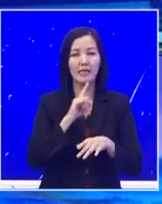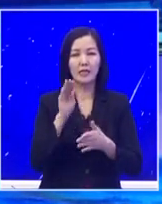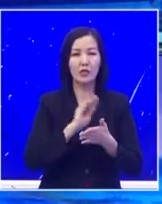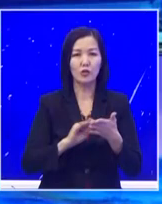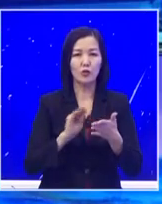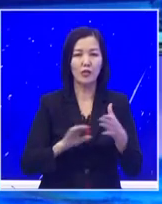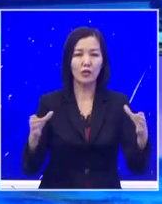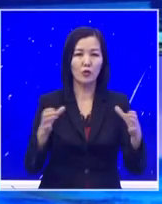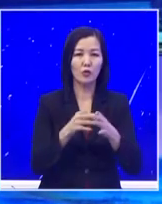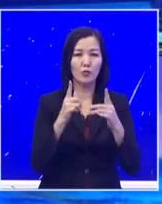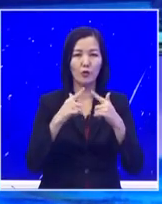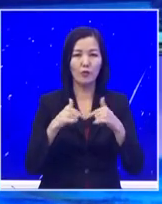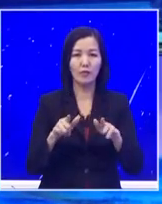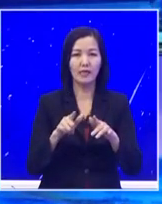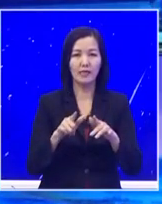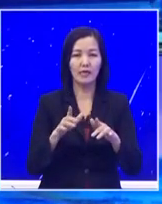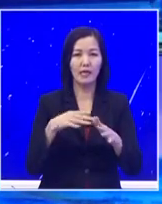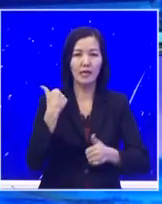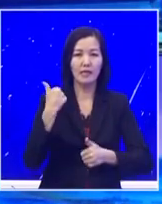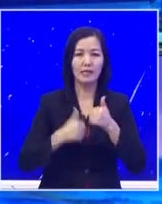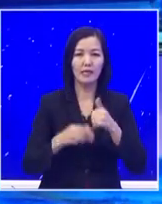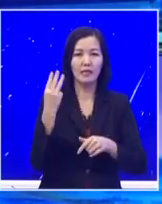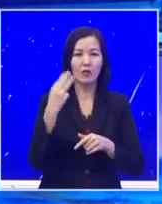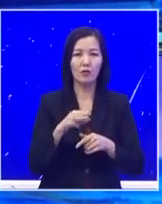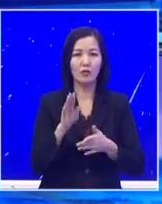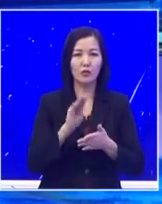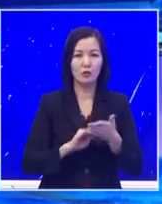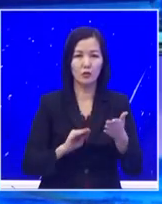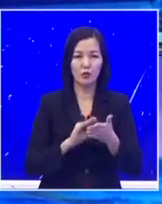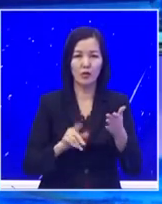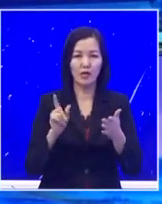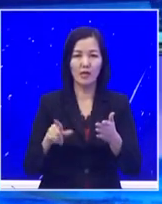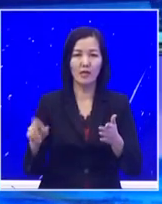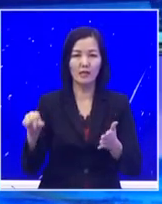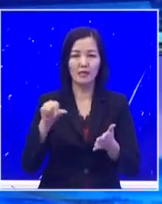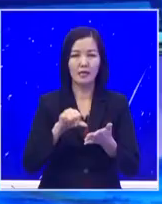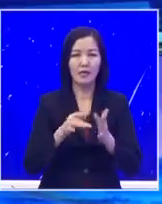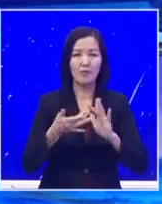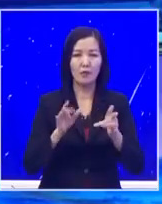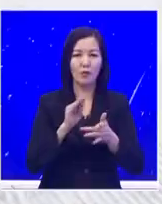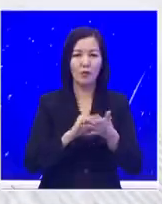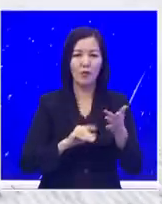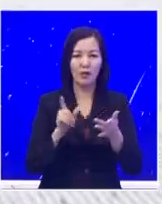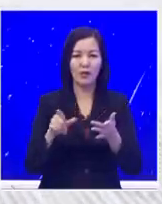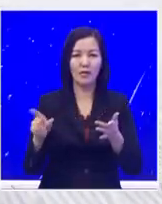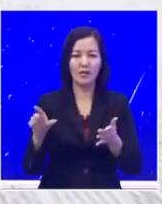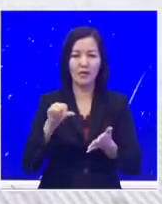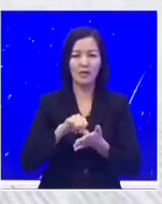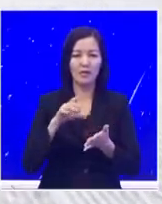клубы ұйымдастырған. Бақ пен бап бәсекеге түскен сайысқа 30-ға жуық тілші мен блогер қатысты.